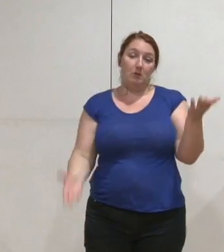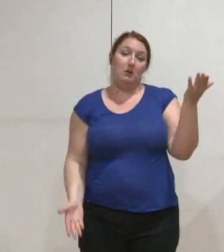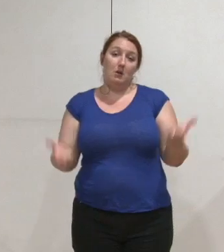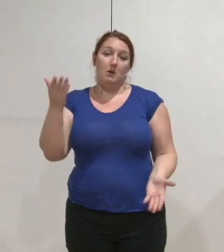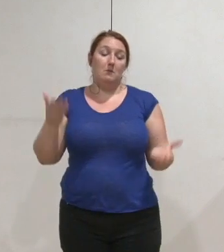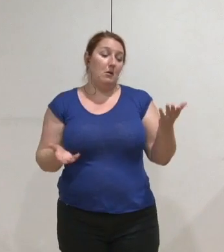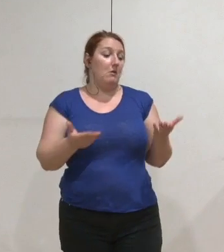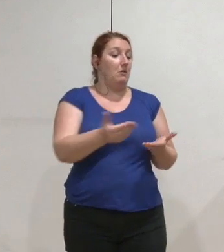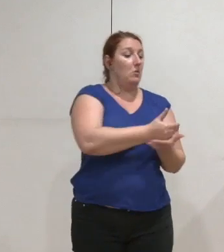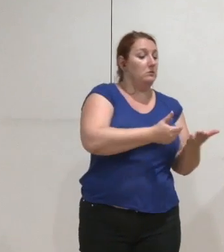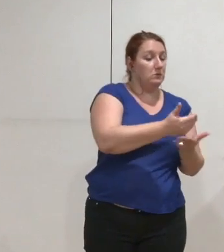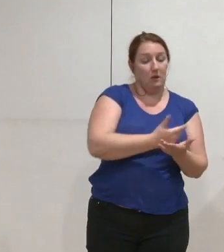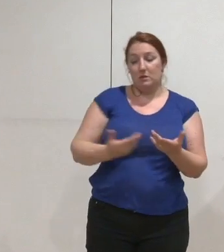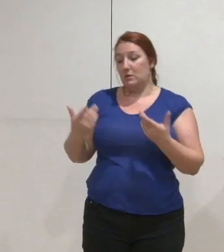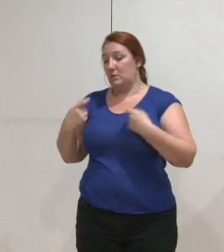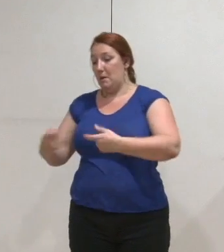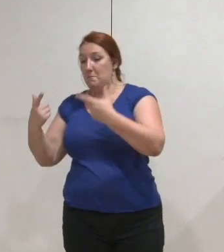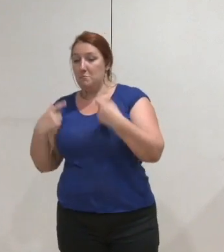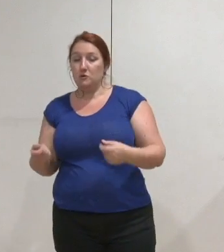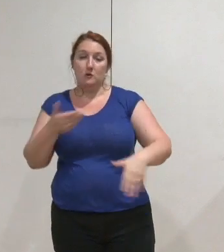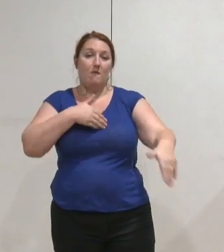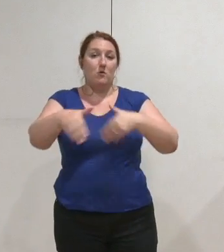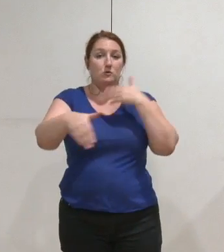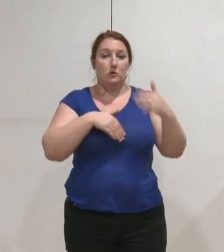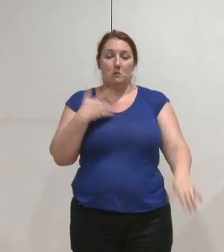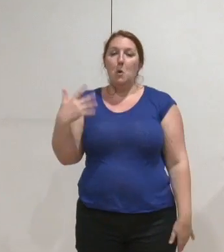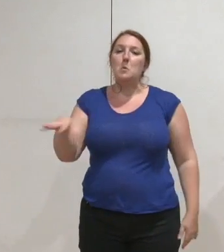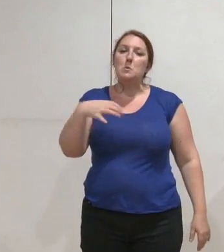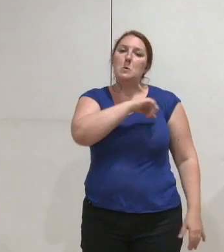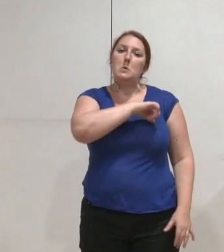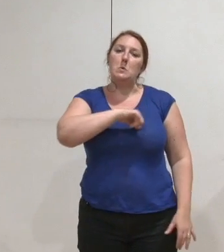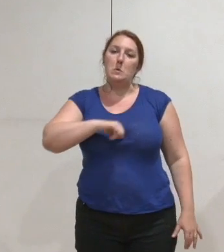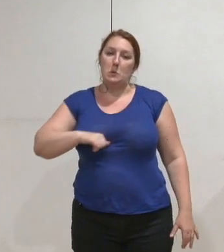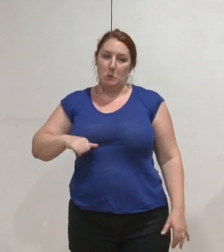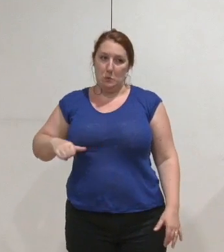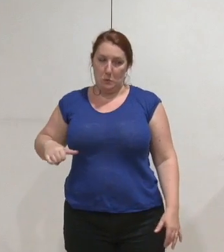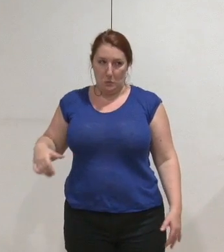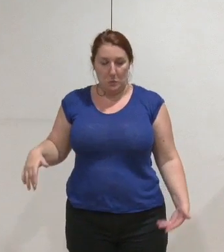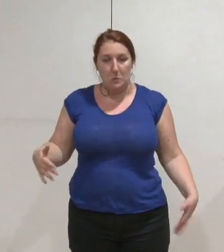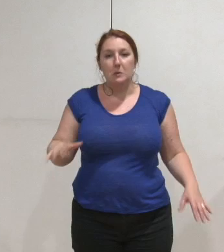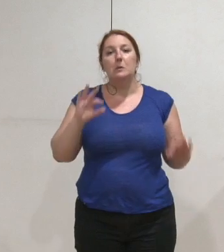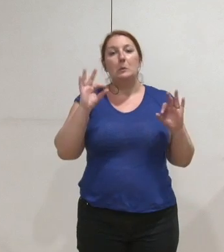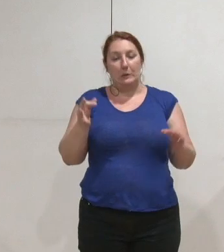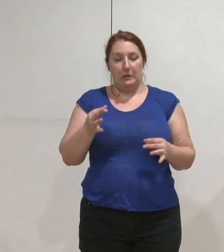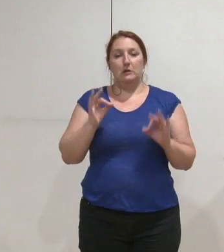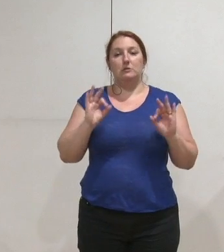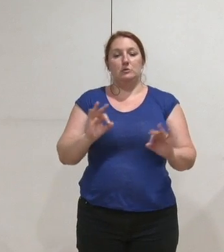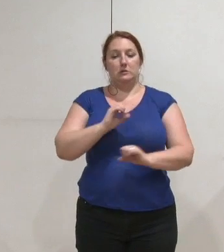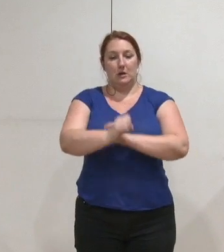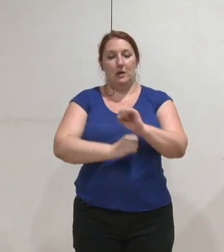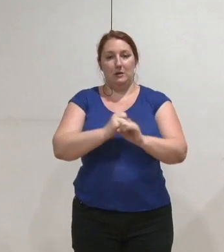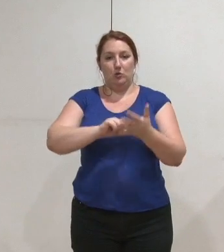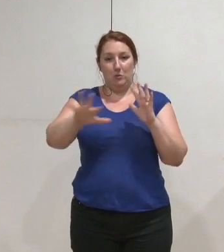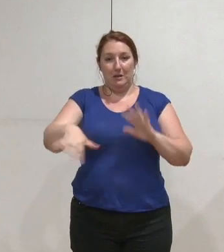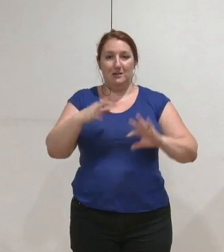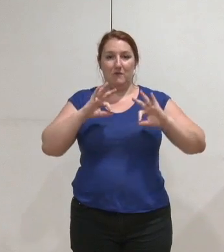recettes et dépenses de fonctionnement soit dans l'état critique qui fait que oui effectivement l'année 2015 a été délicate d'un point de